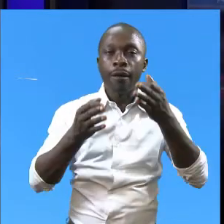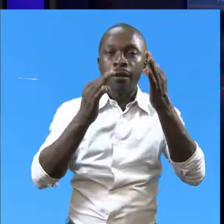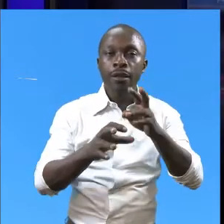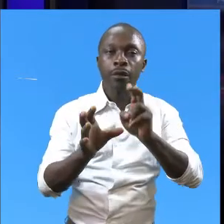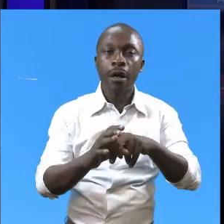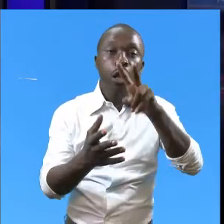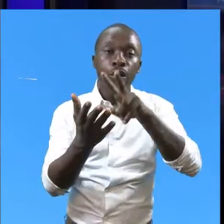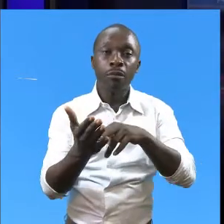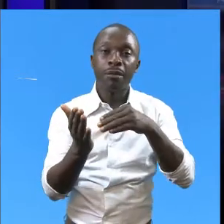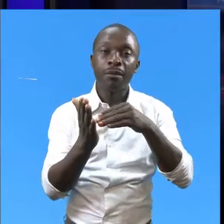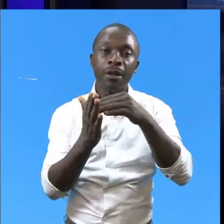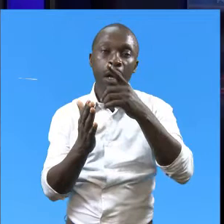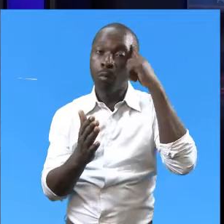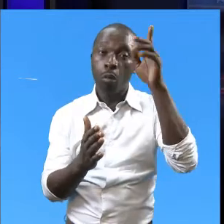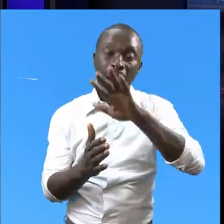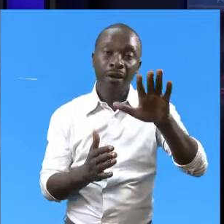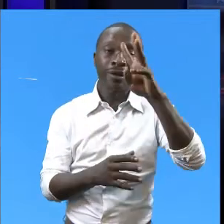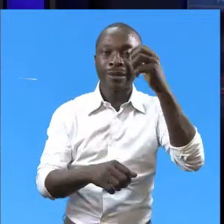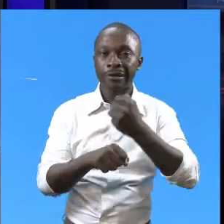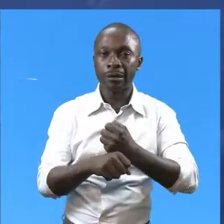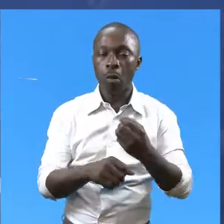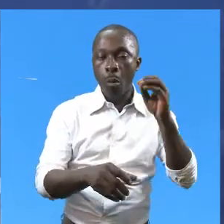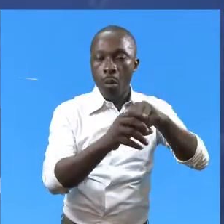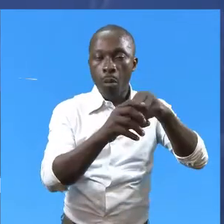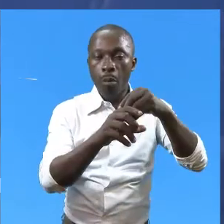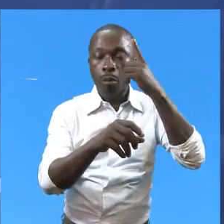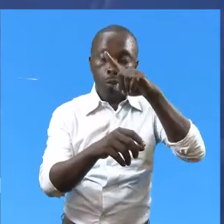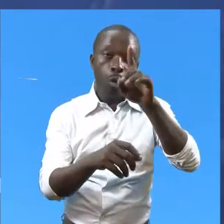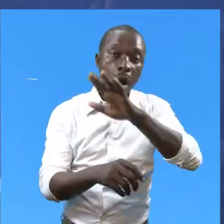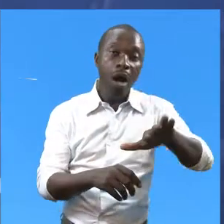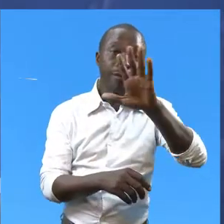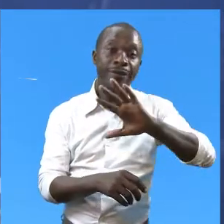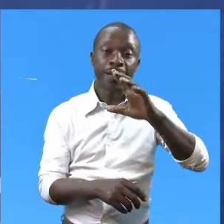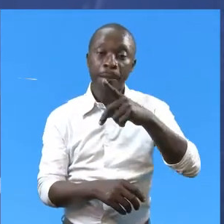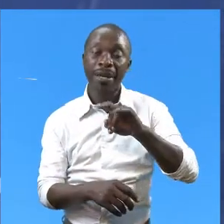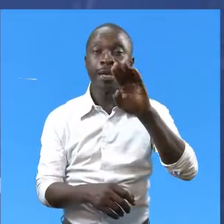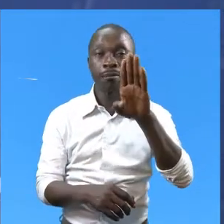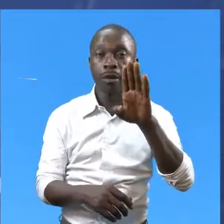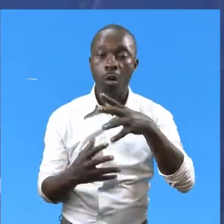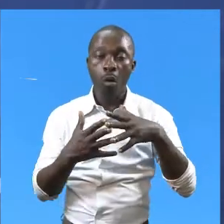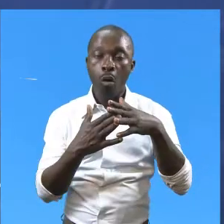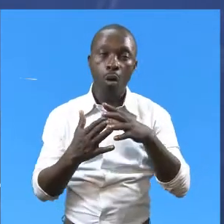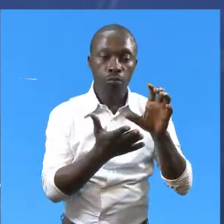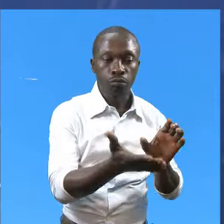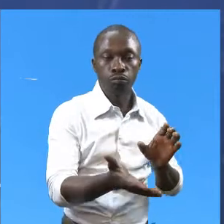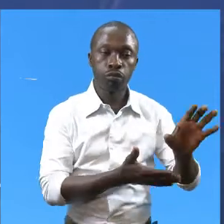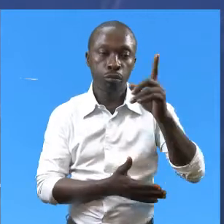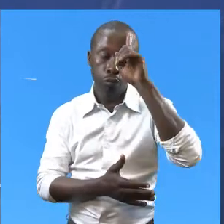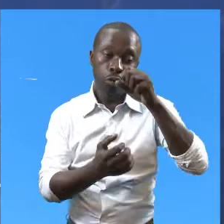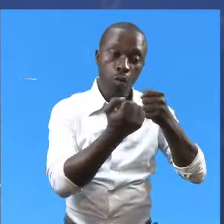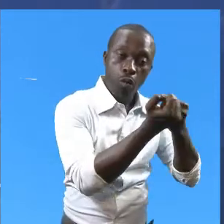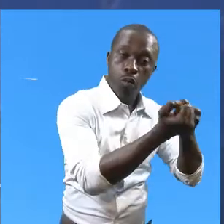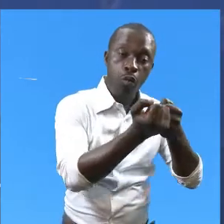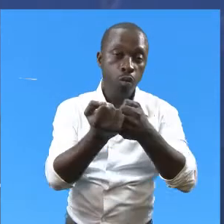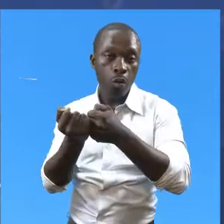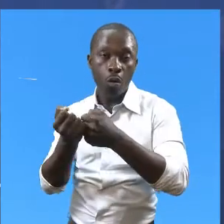investir 2000 milliards de dollars sur 4 ans, ce qui représente 10% du projet intérieur brut américain. Parmi ses